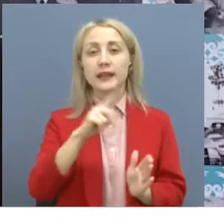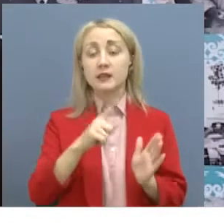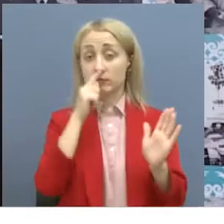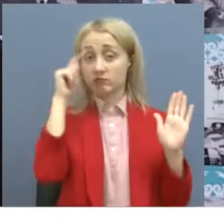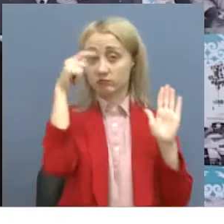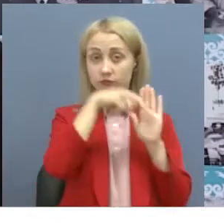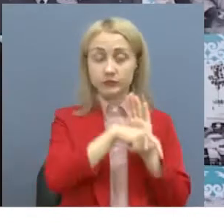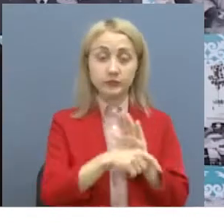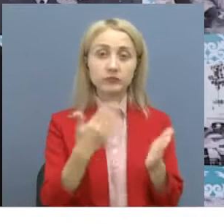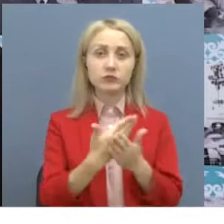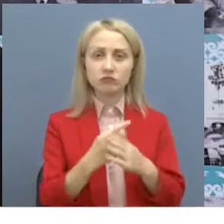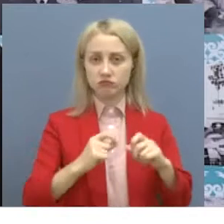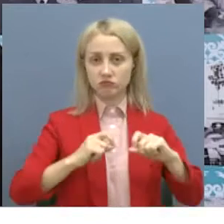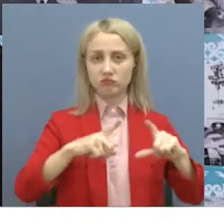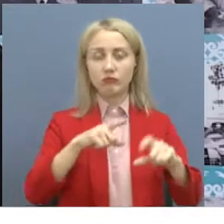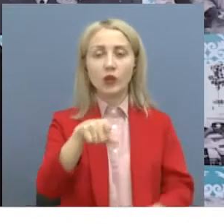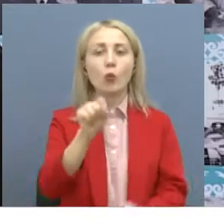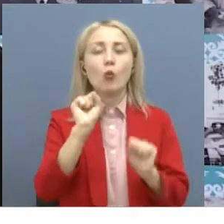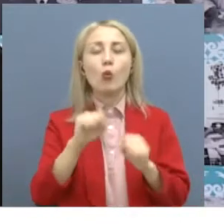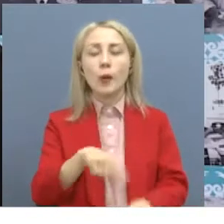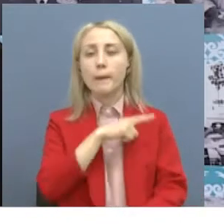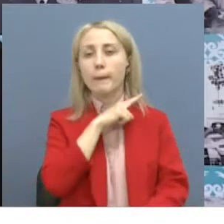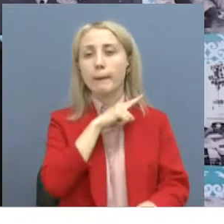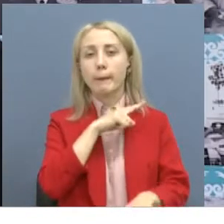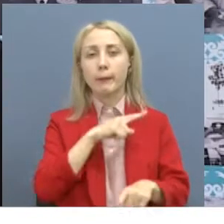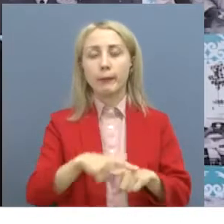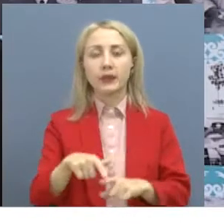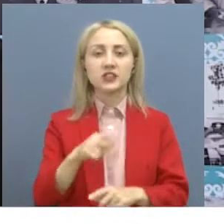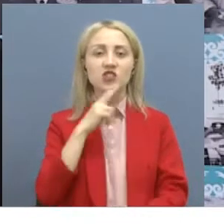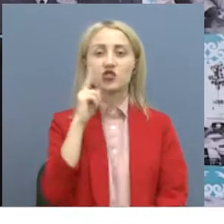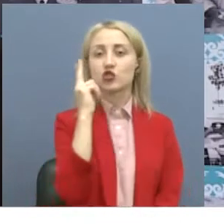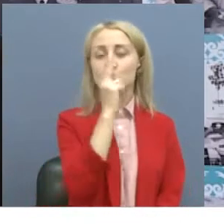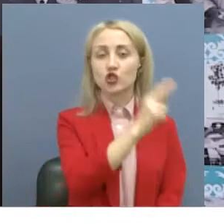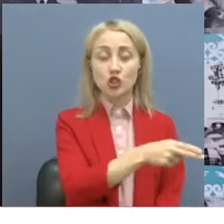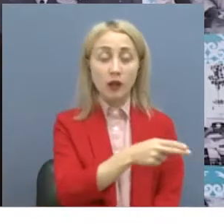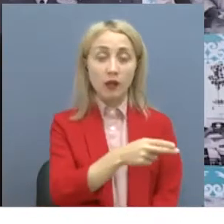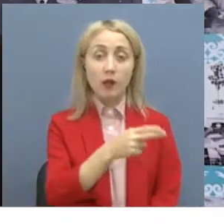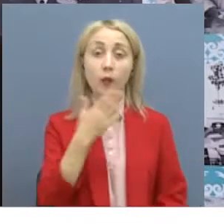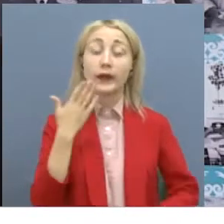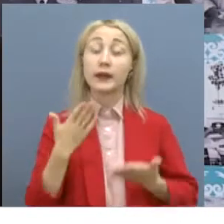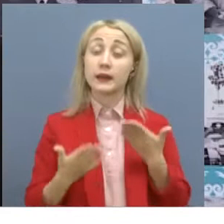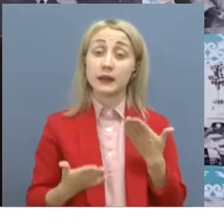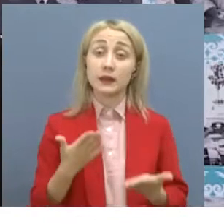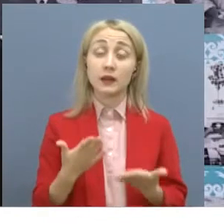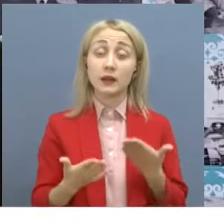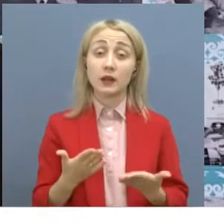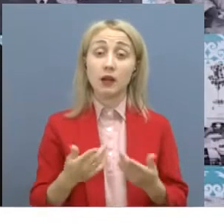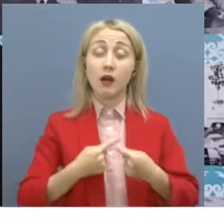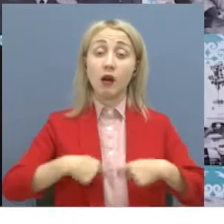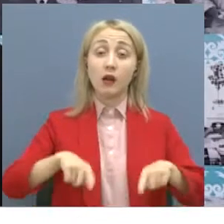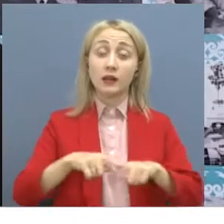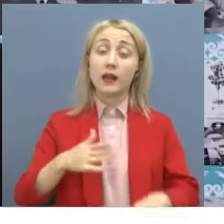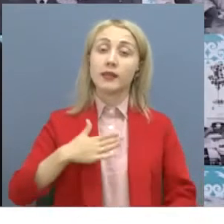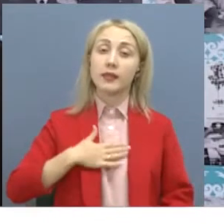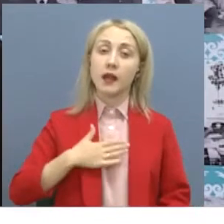мобильді қосымшасы арқылы біле аласыз. Бағаның негізсіз қымбаттауы анықталған жағдайда қосымша арқылы бірден шағым қалдыруға немесе біздің